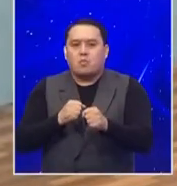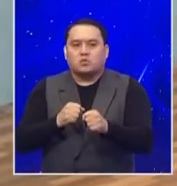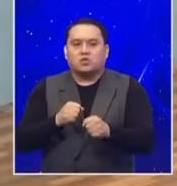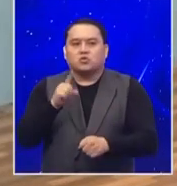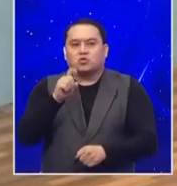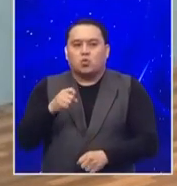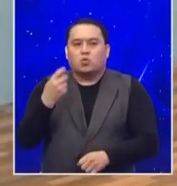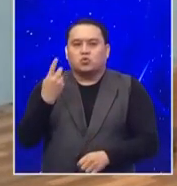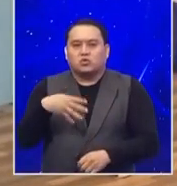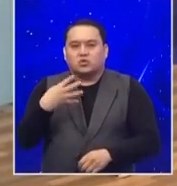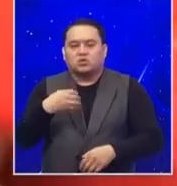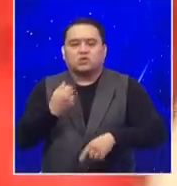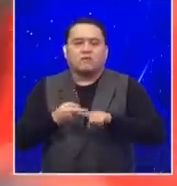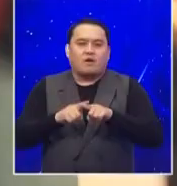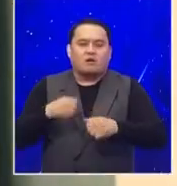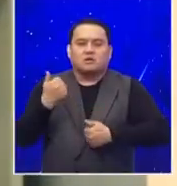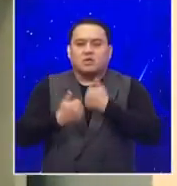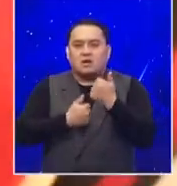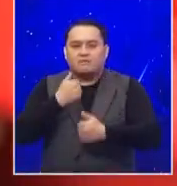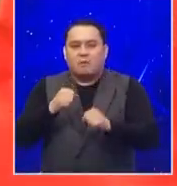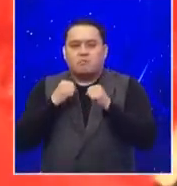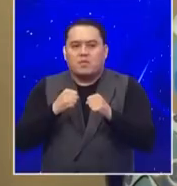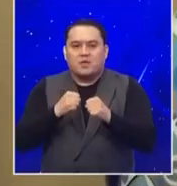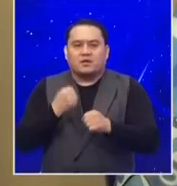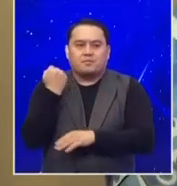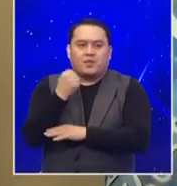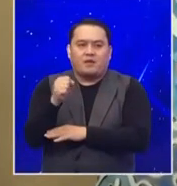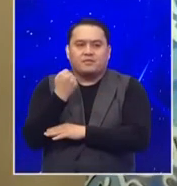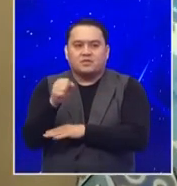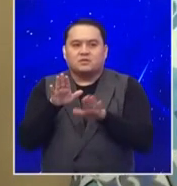100 соревнований разных уровней и все победные.